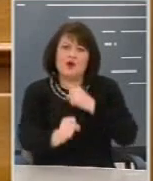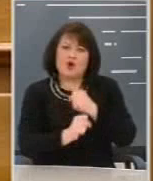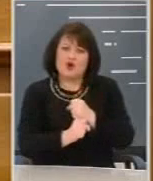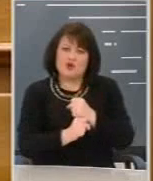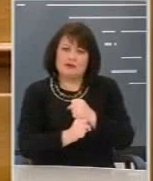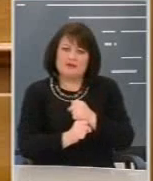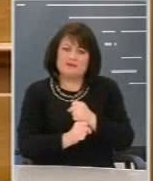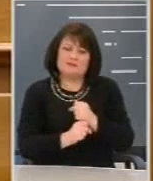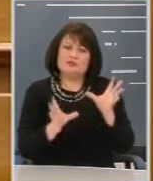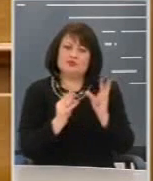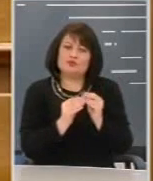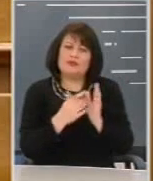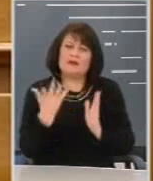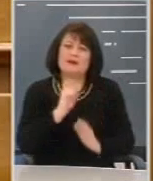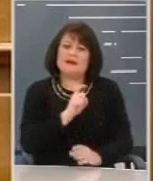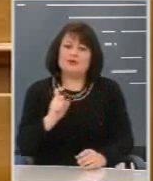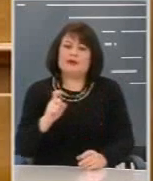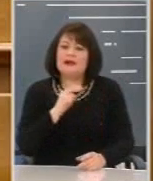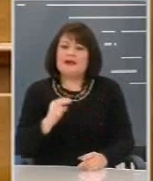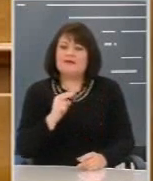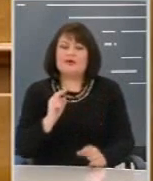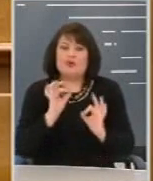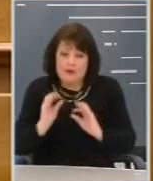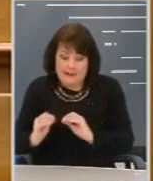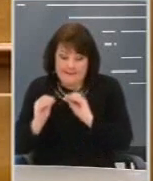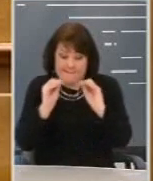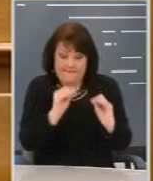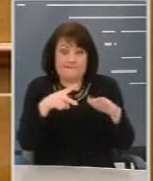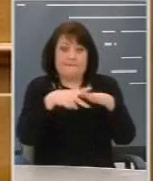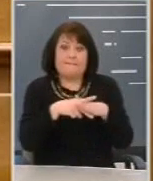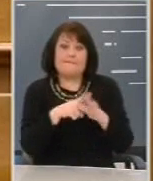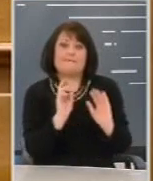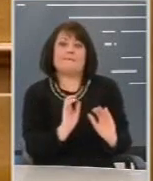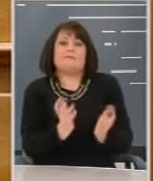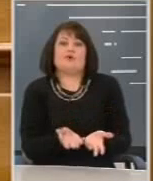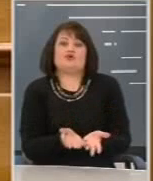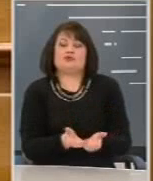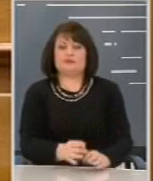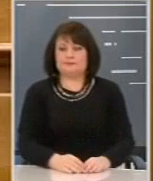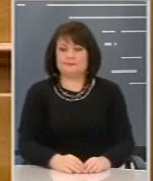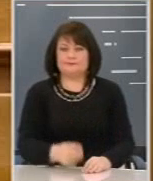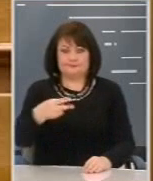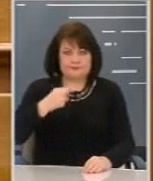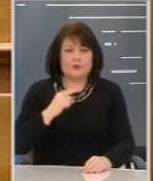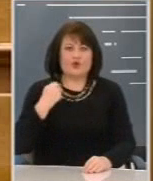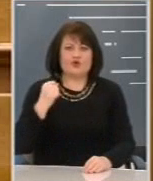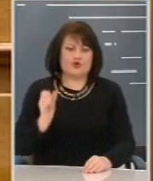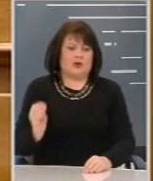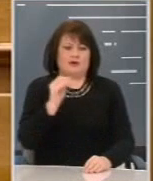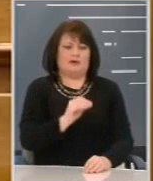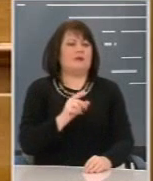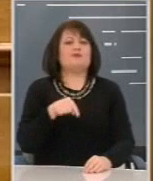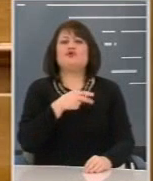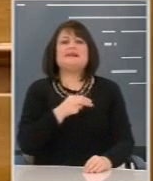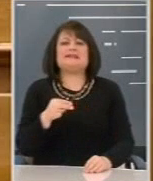15 εκατομμύριων ευρώ? Τι λέω, έτσι, απλά ελληνικά, φυσική μεταφορά και διατήρηση 15 εκατομμύριων ευρώ. Απάντηση: κατηγορηματικά όχι, γιατί ένα τέτοιο